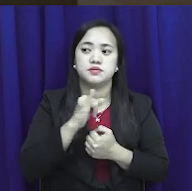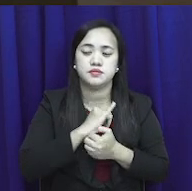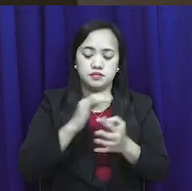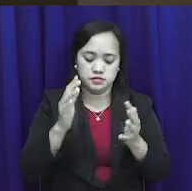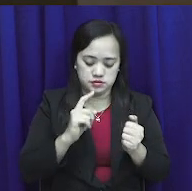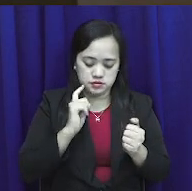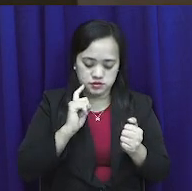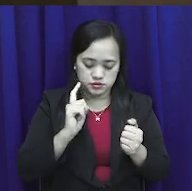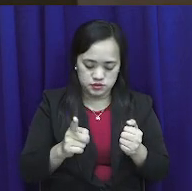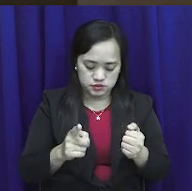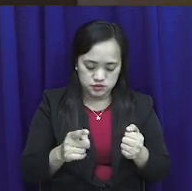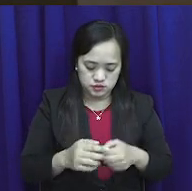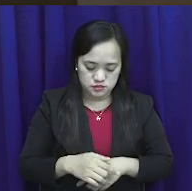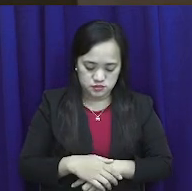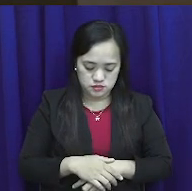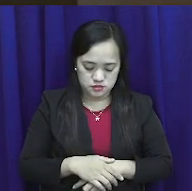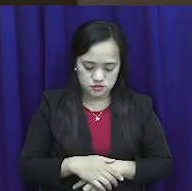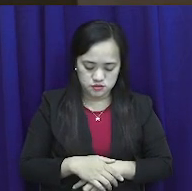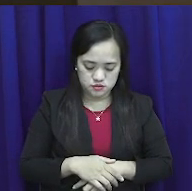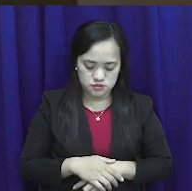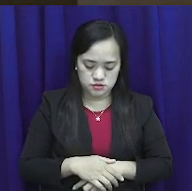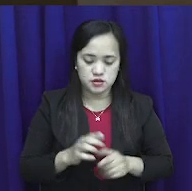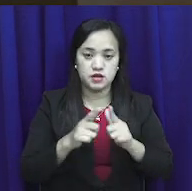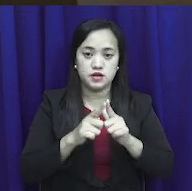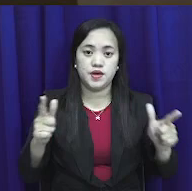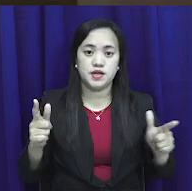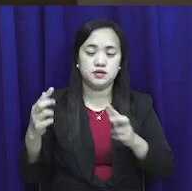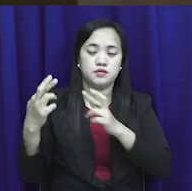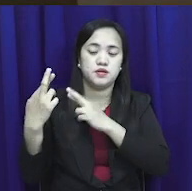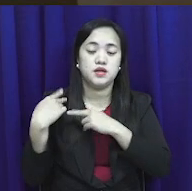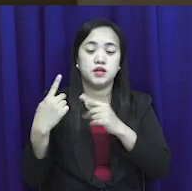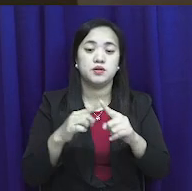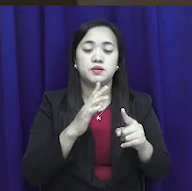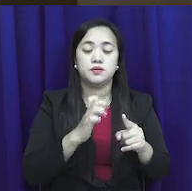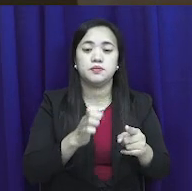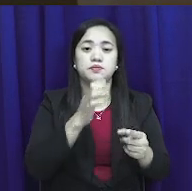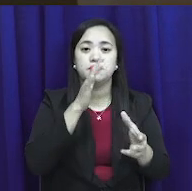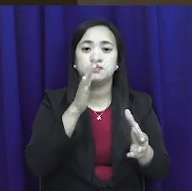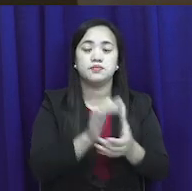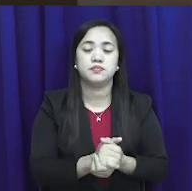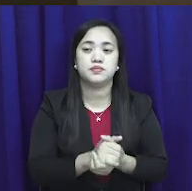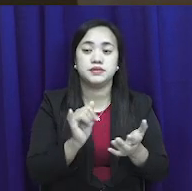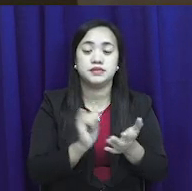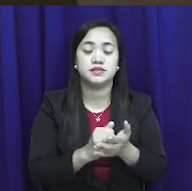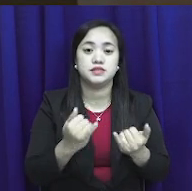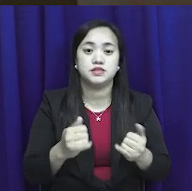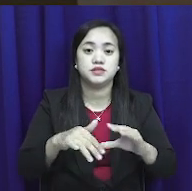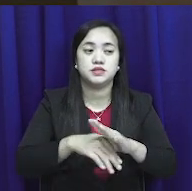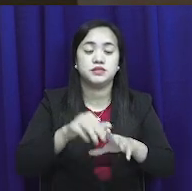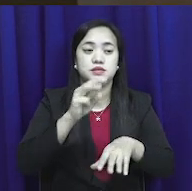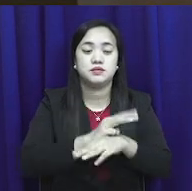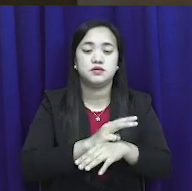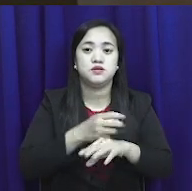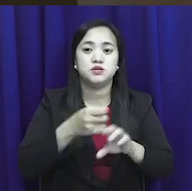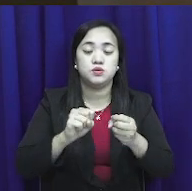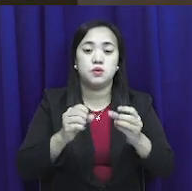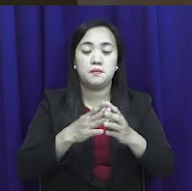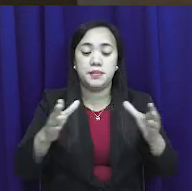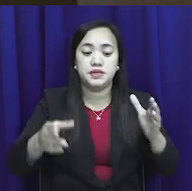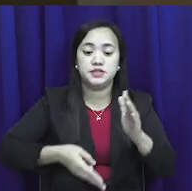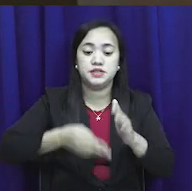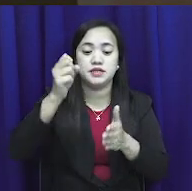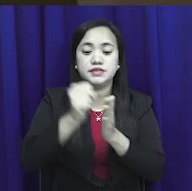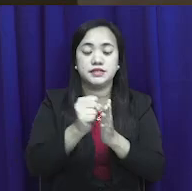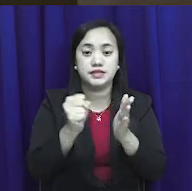yangang ah ako rin po great responsibility na maging asawa ng isang nasa Ministry mataas po ang standard na dapat